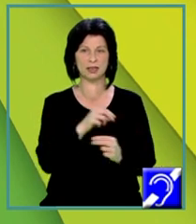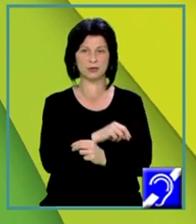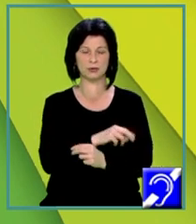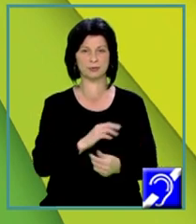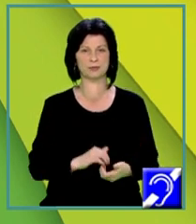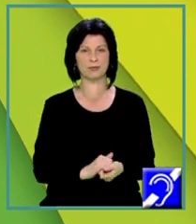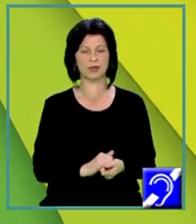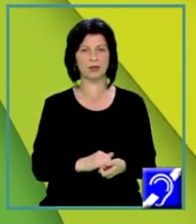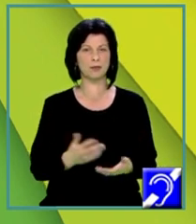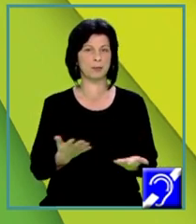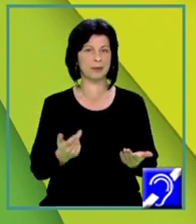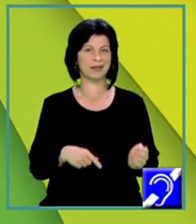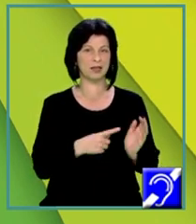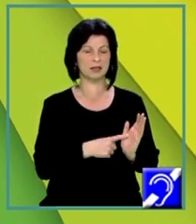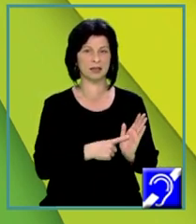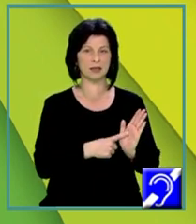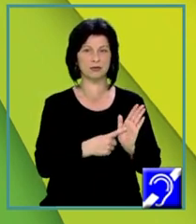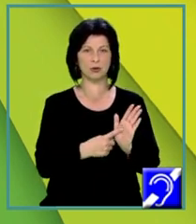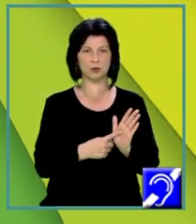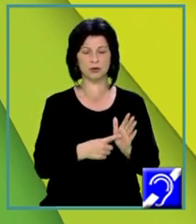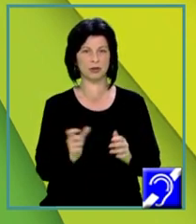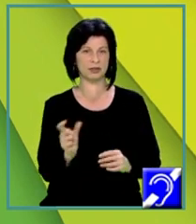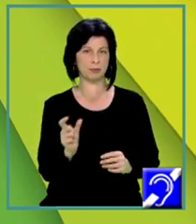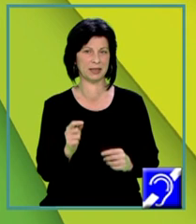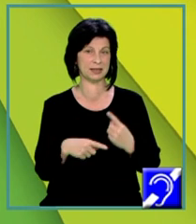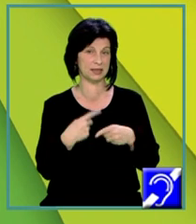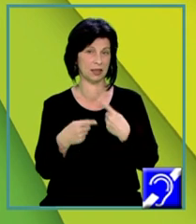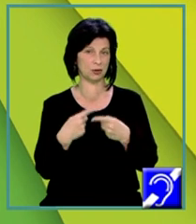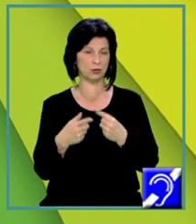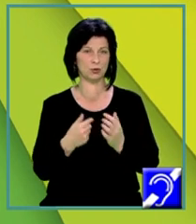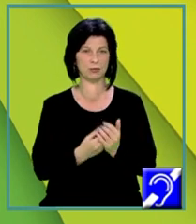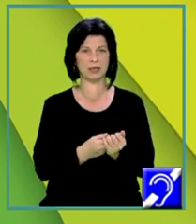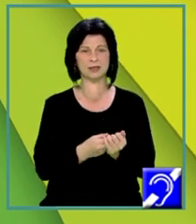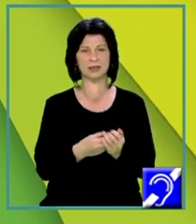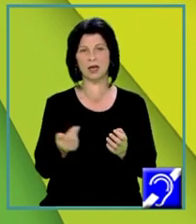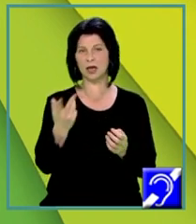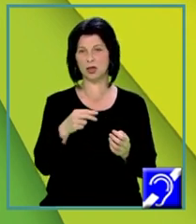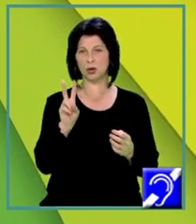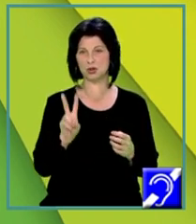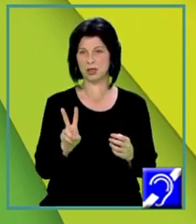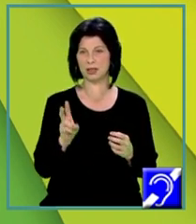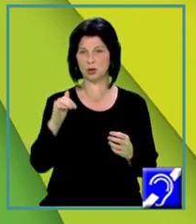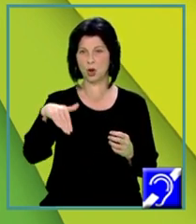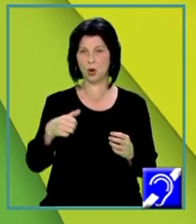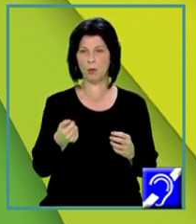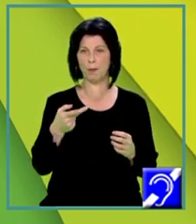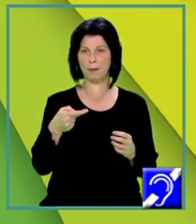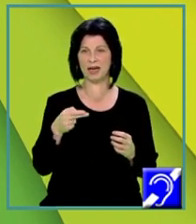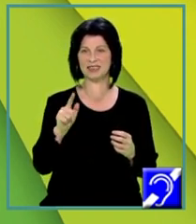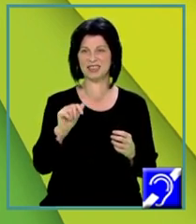parțial în ceea ce urmează luni de exemplu aceste două Matrice din e a d b Ba